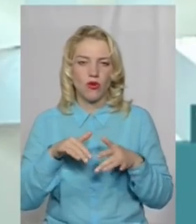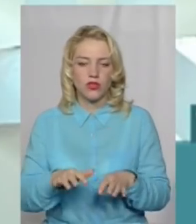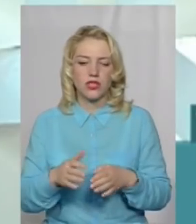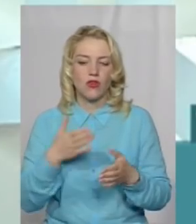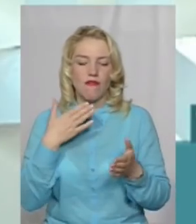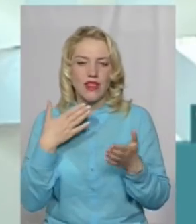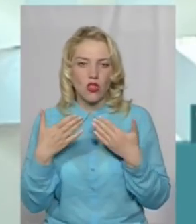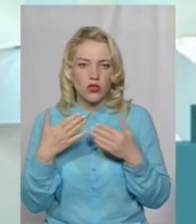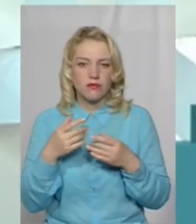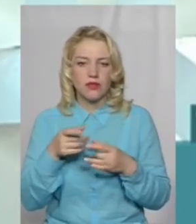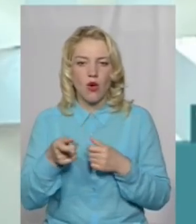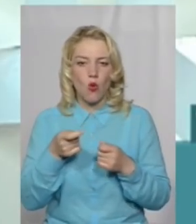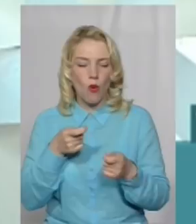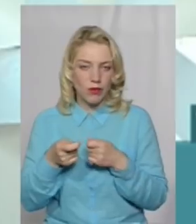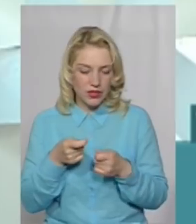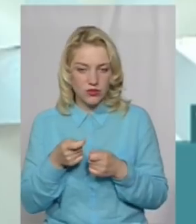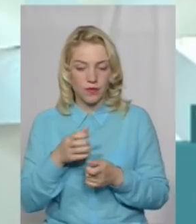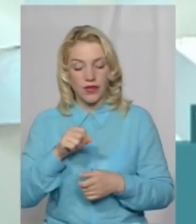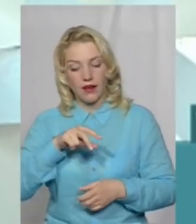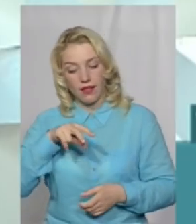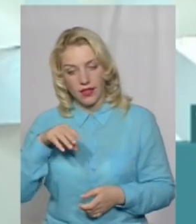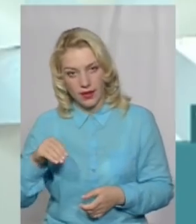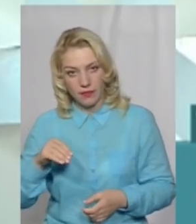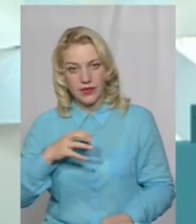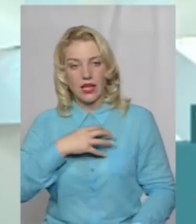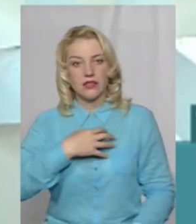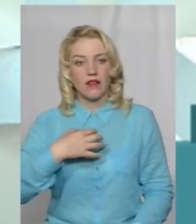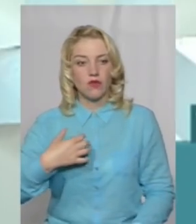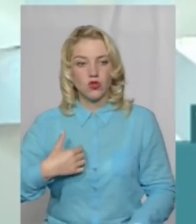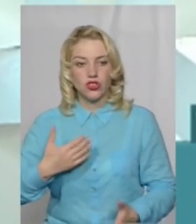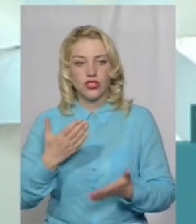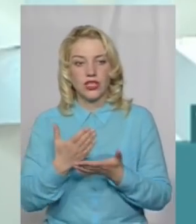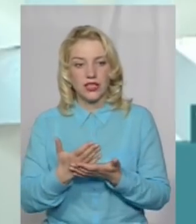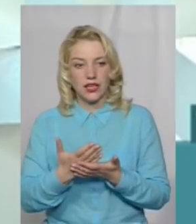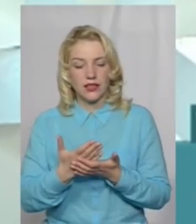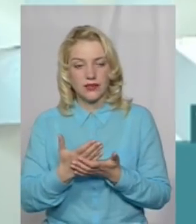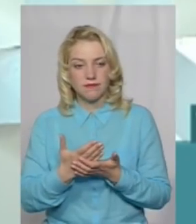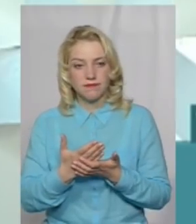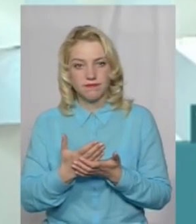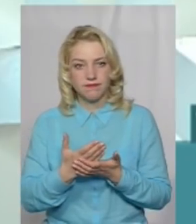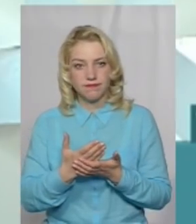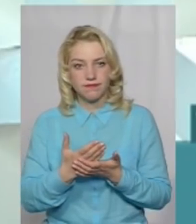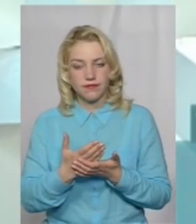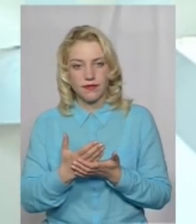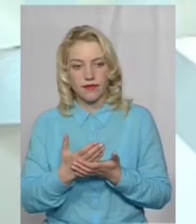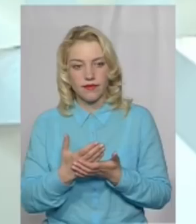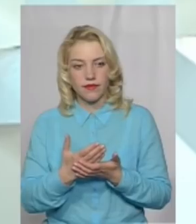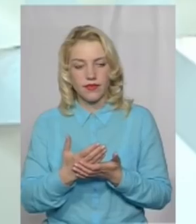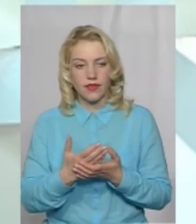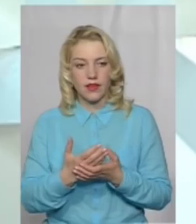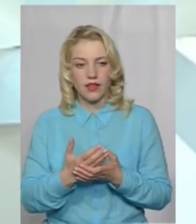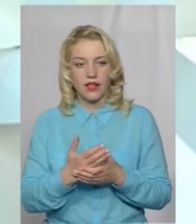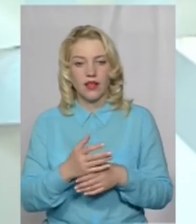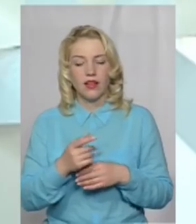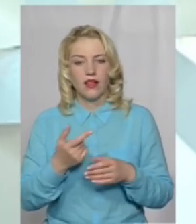дуже обережно. Але на Славутщині сторіччя тому господарював князь Сангушко,